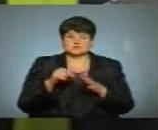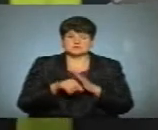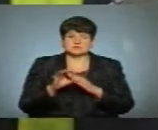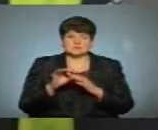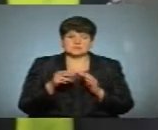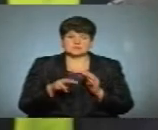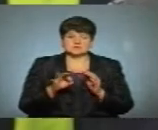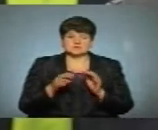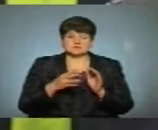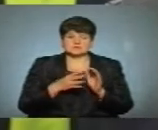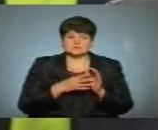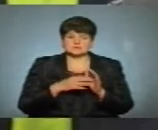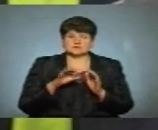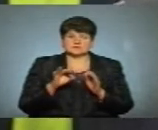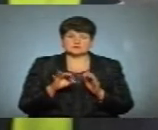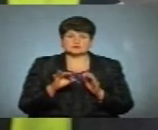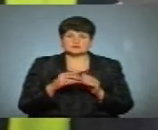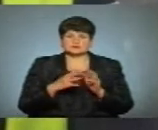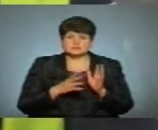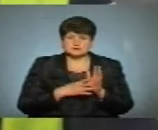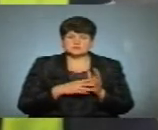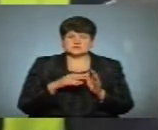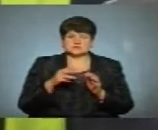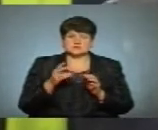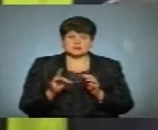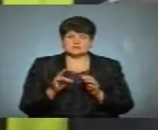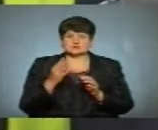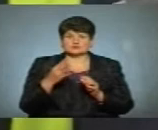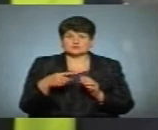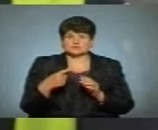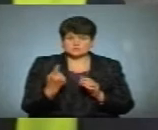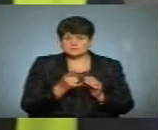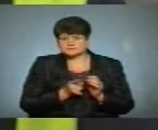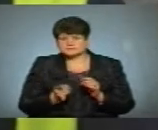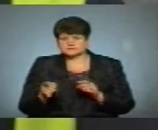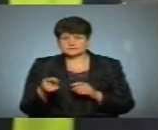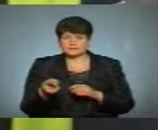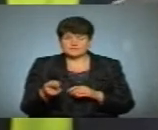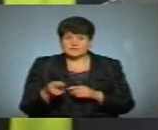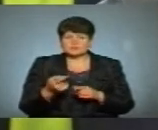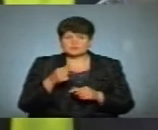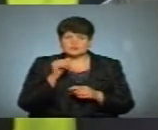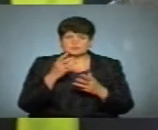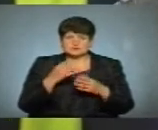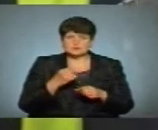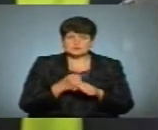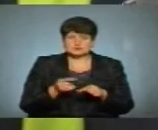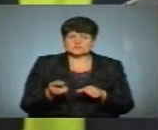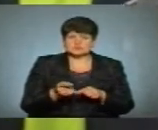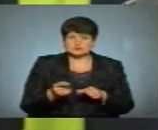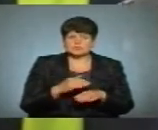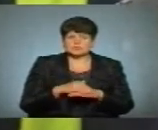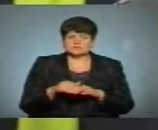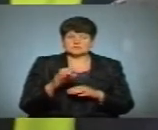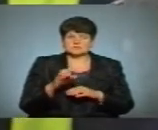М09, М12, М19 та Р41 траса обхід міста Тернополя. Із вчорашнього дня працюють ще й у місті Тернополі по